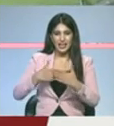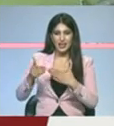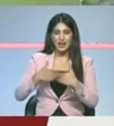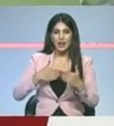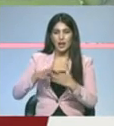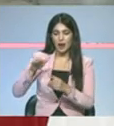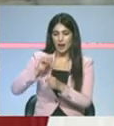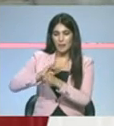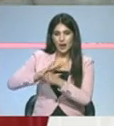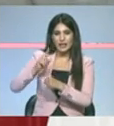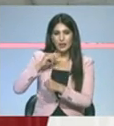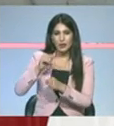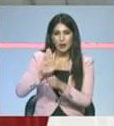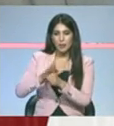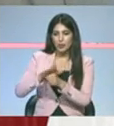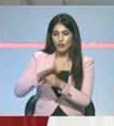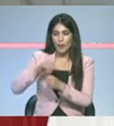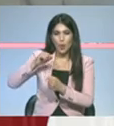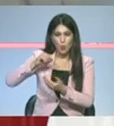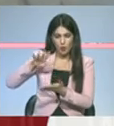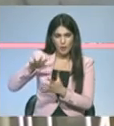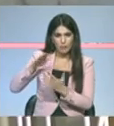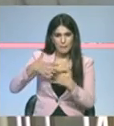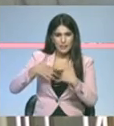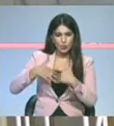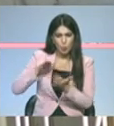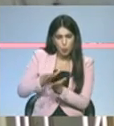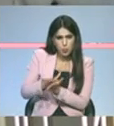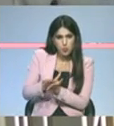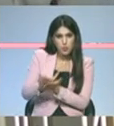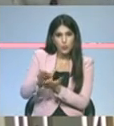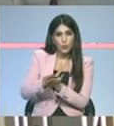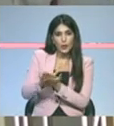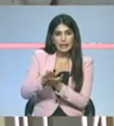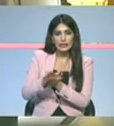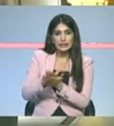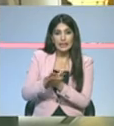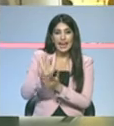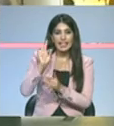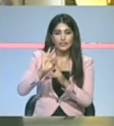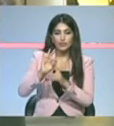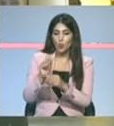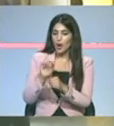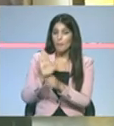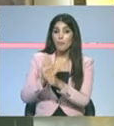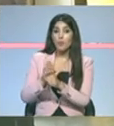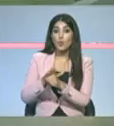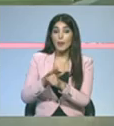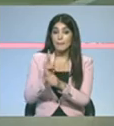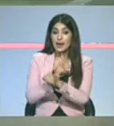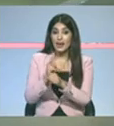توصل 150 درجة، أي تبريد في آخر المرحلة، باش النفايات اللي